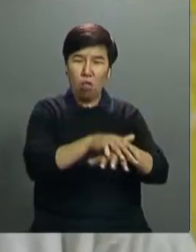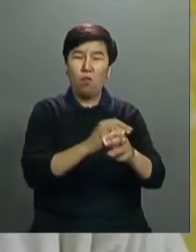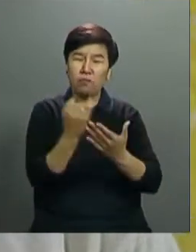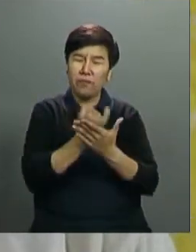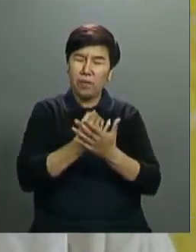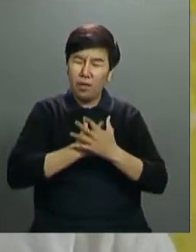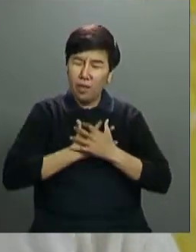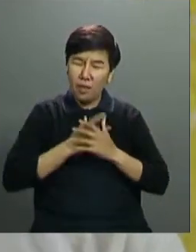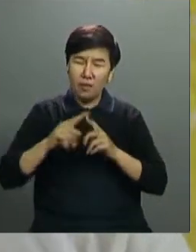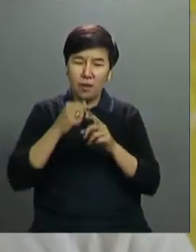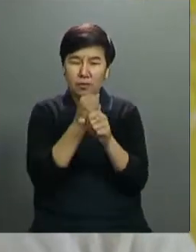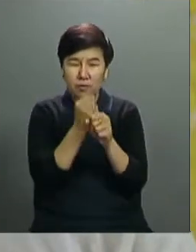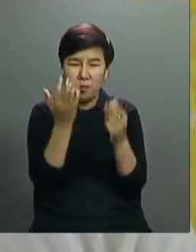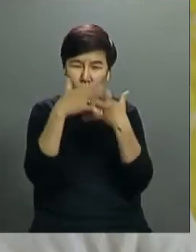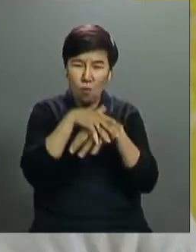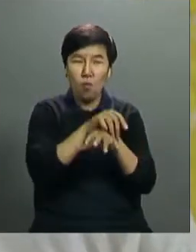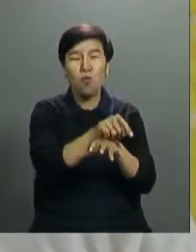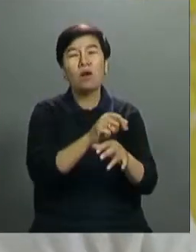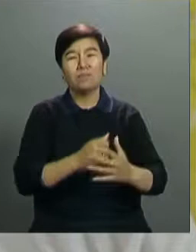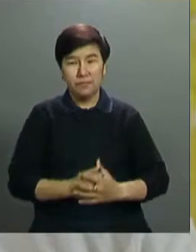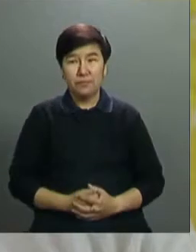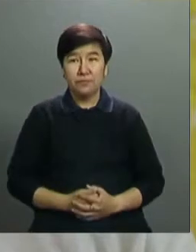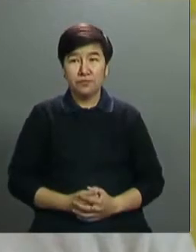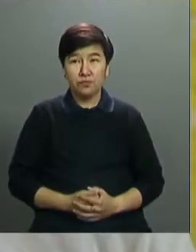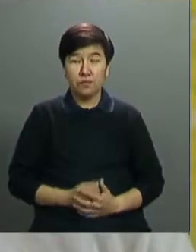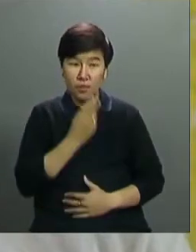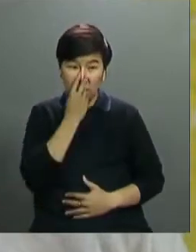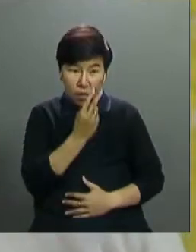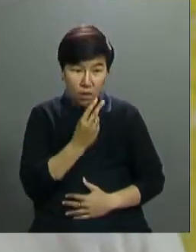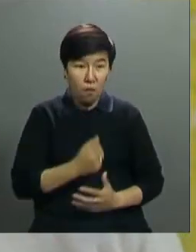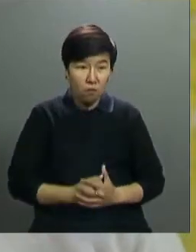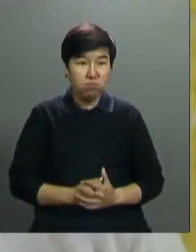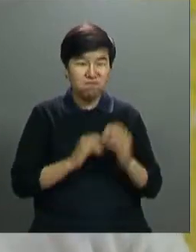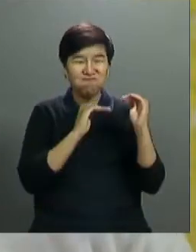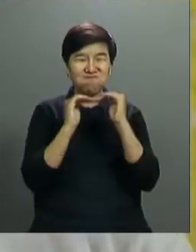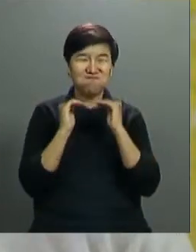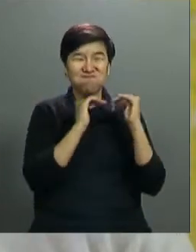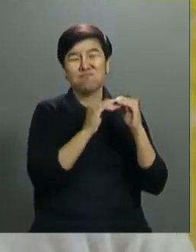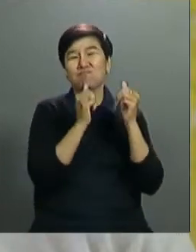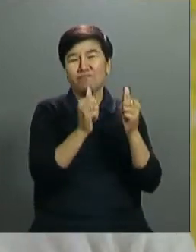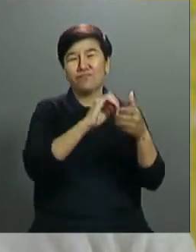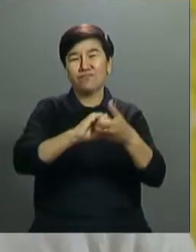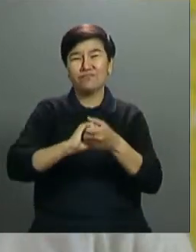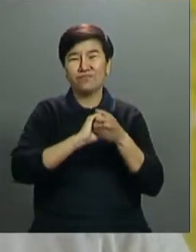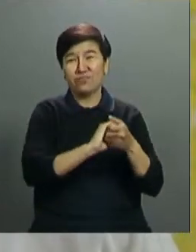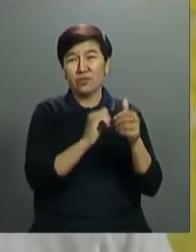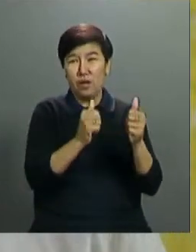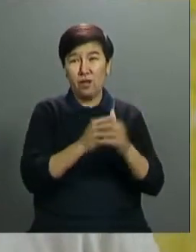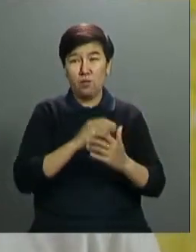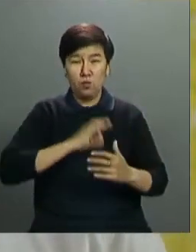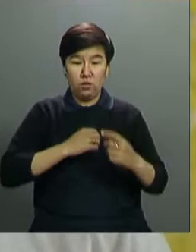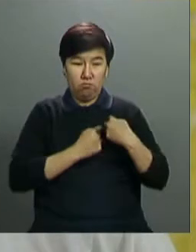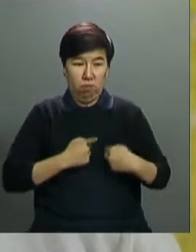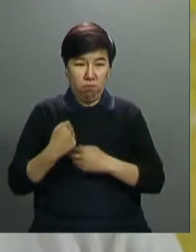ำนี่ด้วยกันอะไรอย่างเงี้ยเนาะแล้วก็เราว่าเราเห็นคนทุกคนเท่ากันเห็นพลังของคนเล็กคน